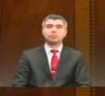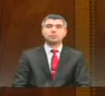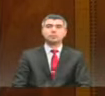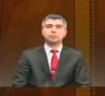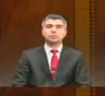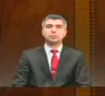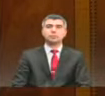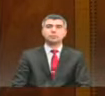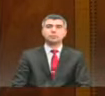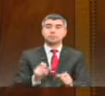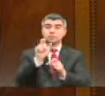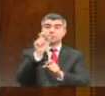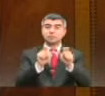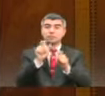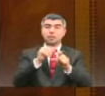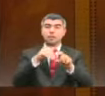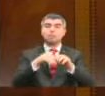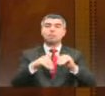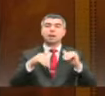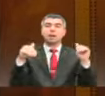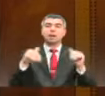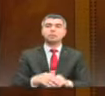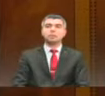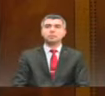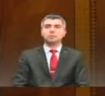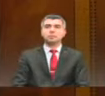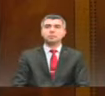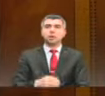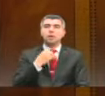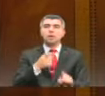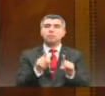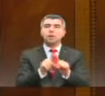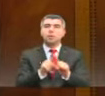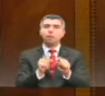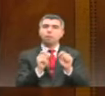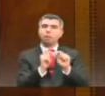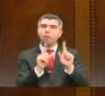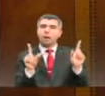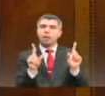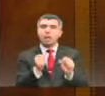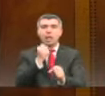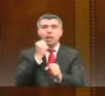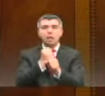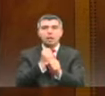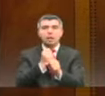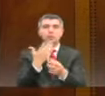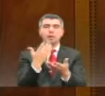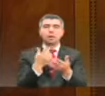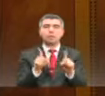معشر السيدات والسادة هو محور تعزيز قيم النزاهة والعمل على إصلاح